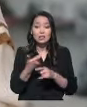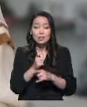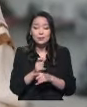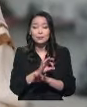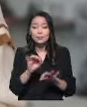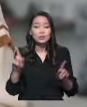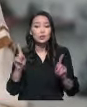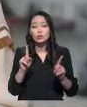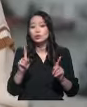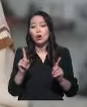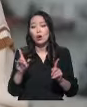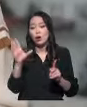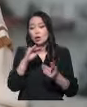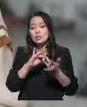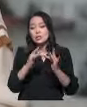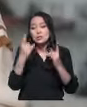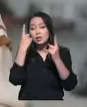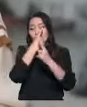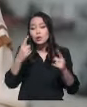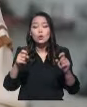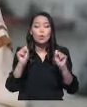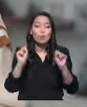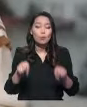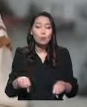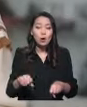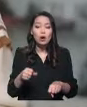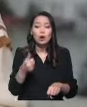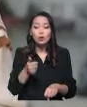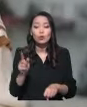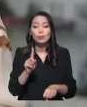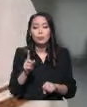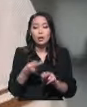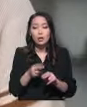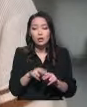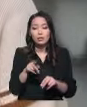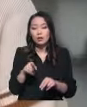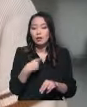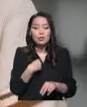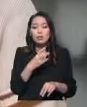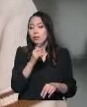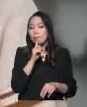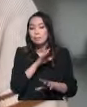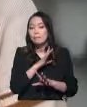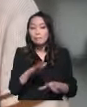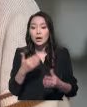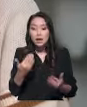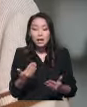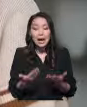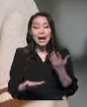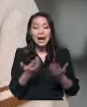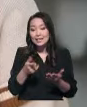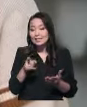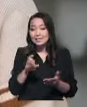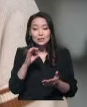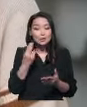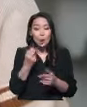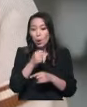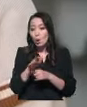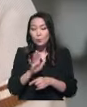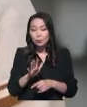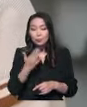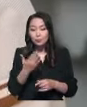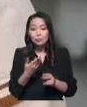как-то обозреть. Хорошо, что я про это не молчала. А когда ты социально можешь заявить про это, ты можешь сказать своей